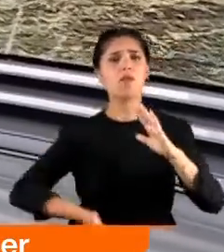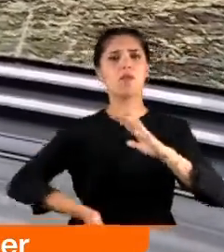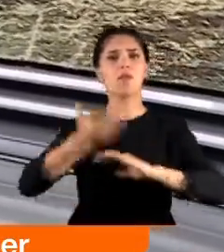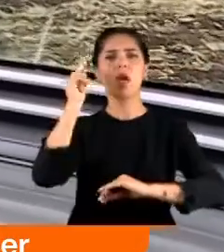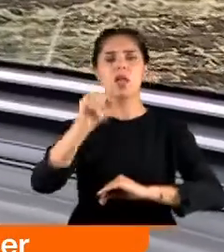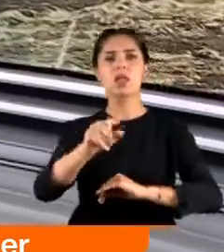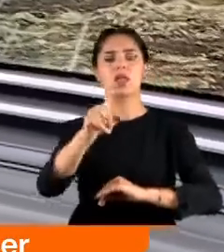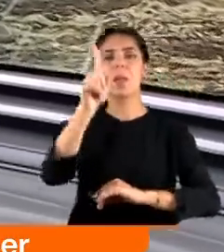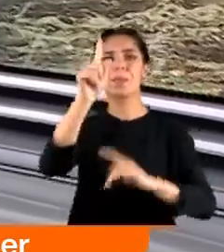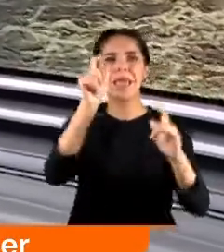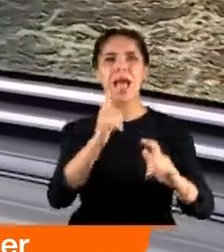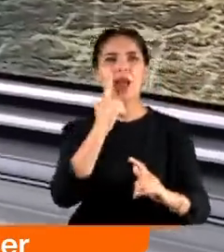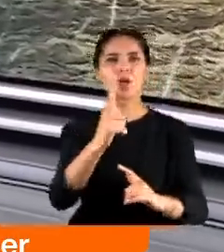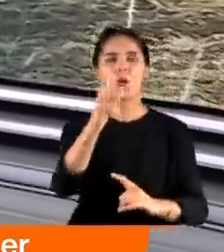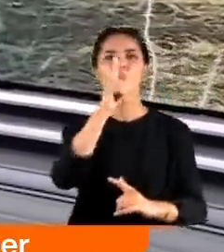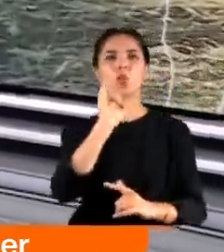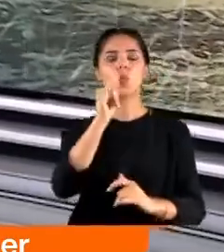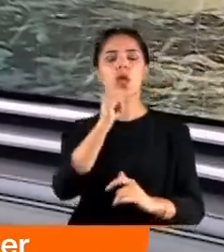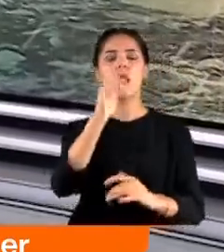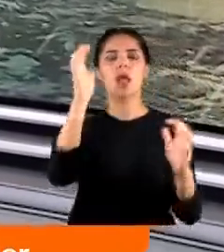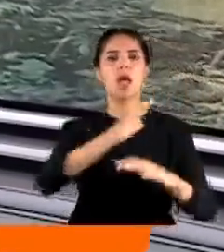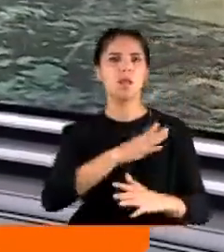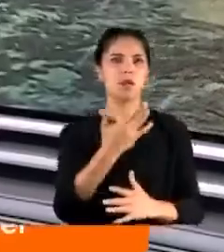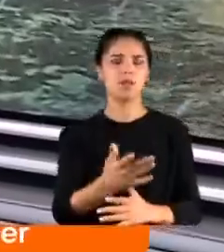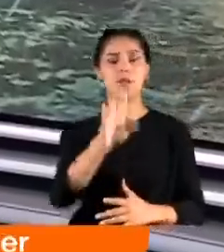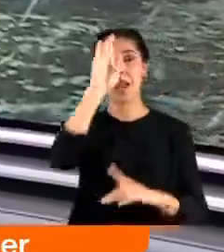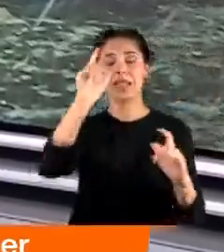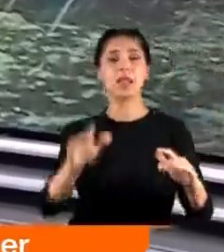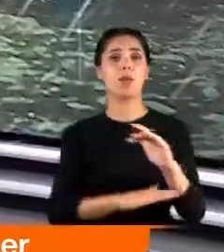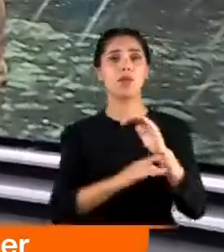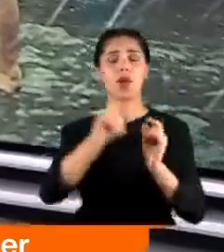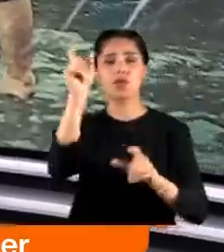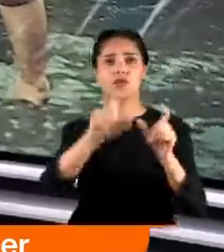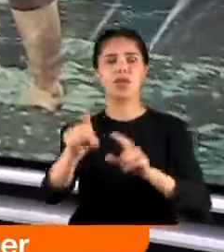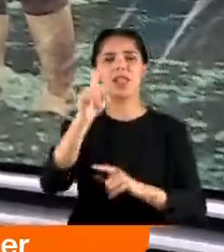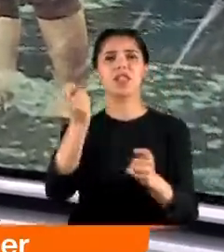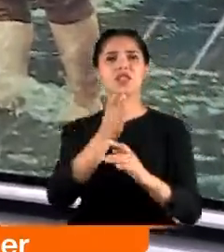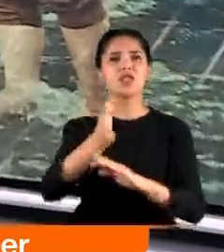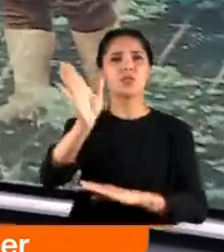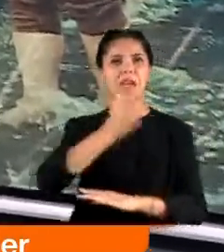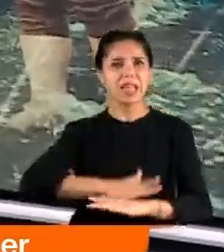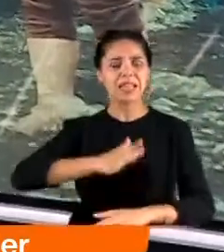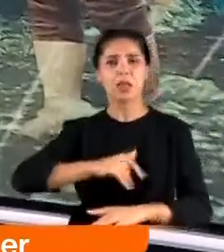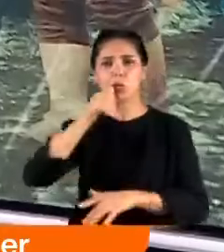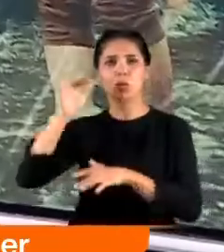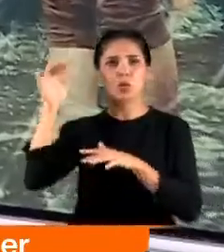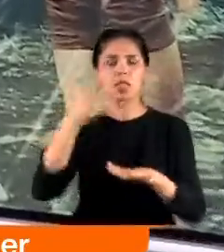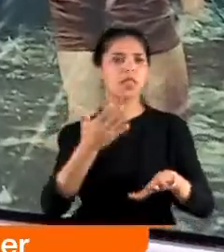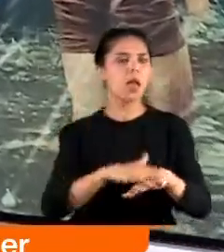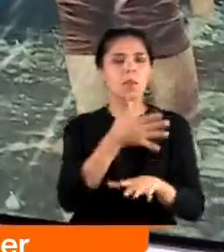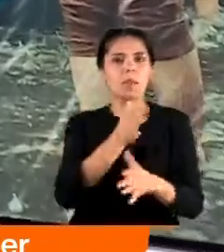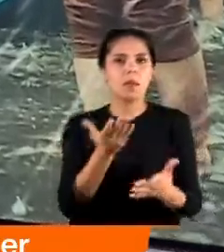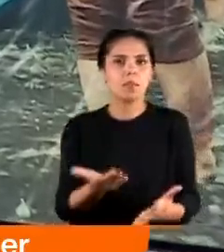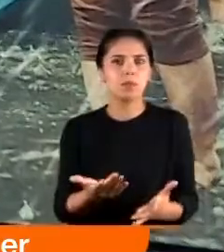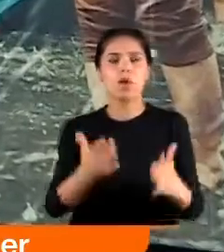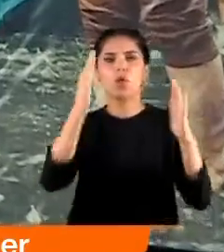düşen yağış yer yer 100 kilogramı buldu. Mega kentte yaşayanlar işe gitmeye çalışırken yakalandıkları selde ne yapacaklarını